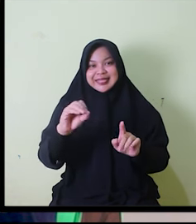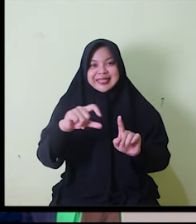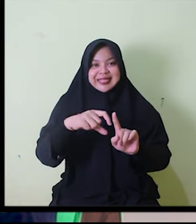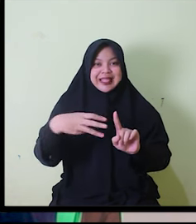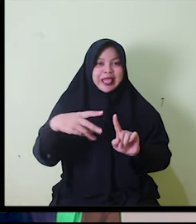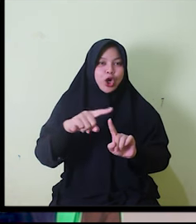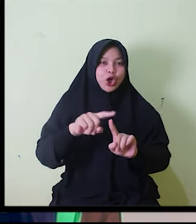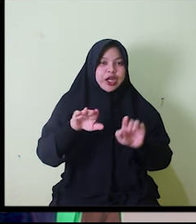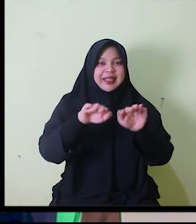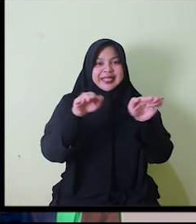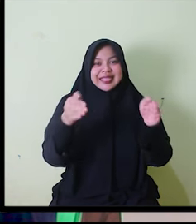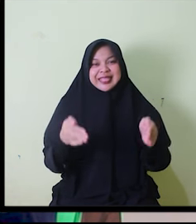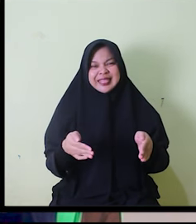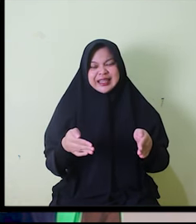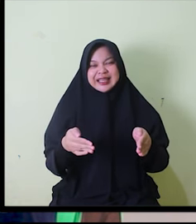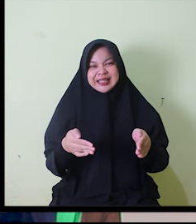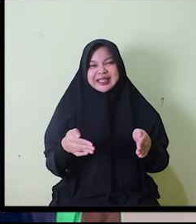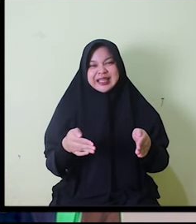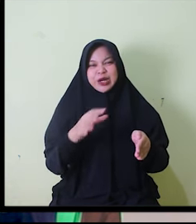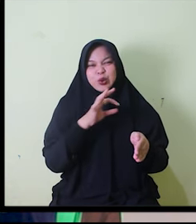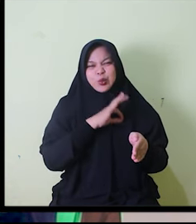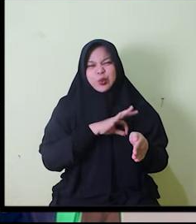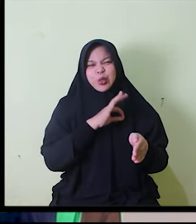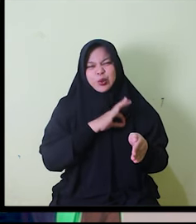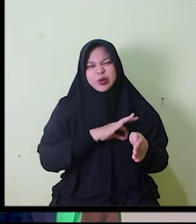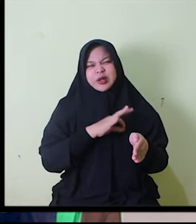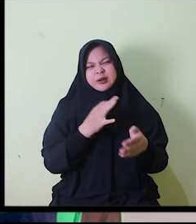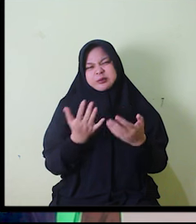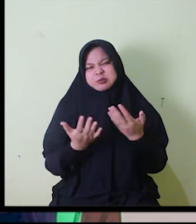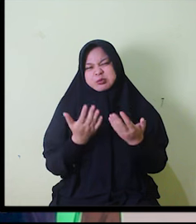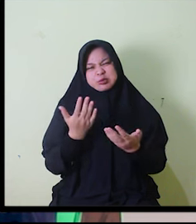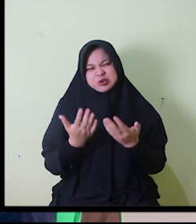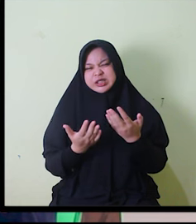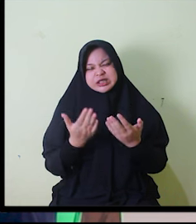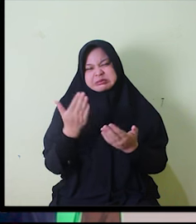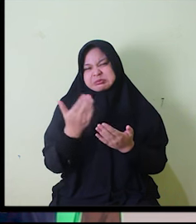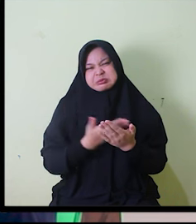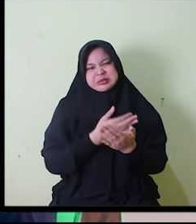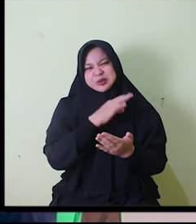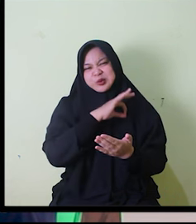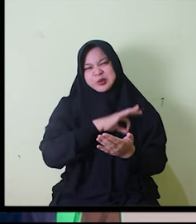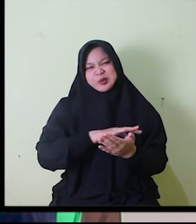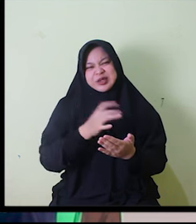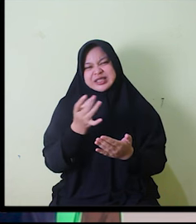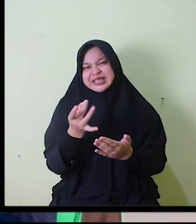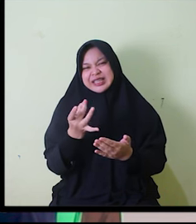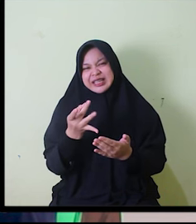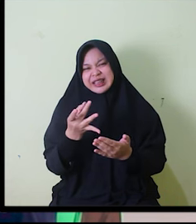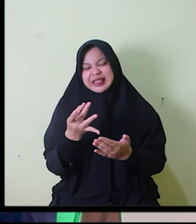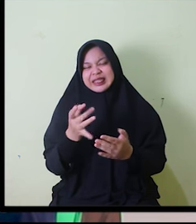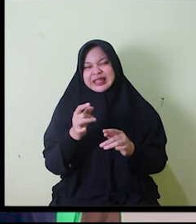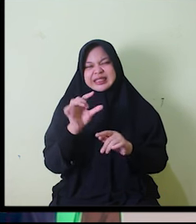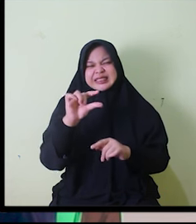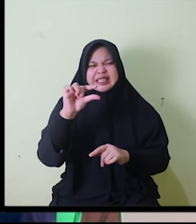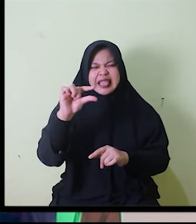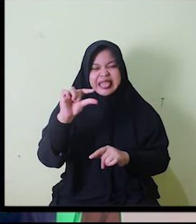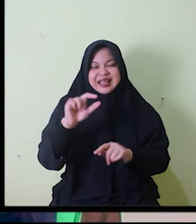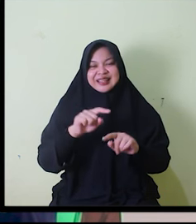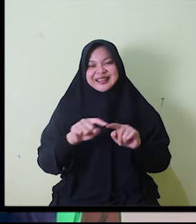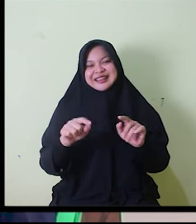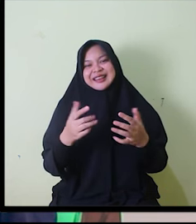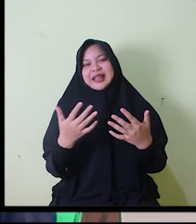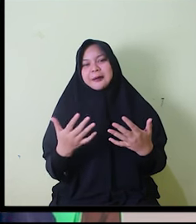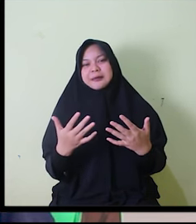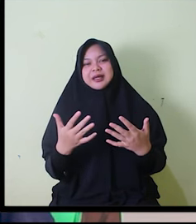ya margin keuntungannya itu sedikit Mbak lu iya iya kecil banget tapi tidak di situ intinya ee apa